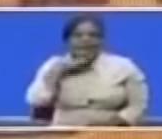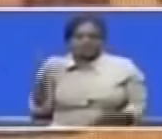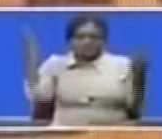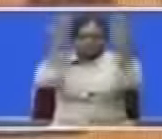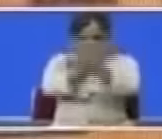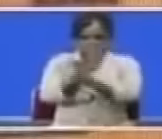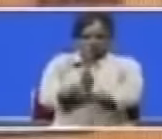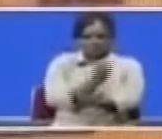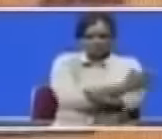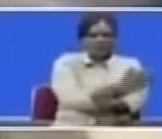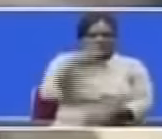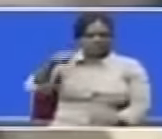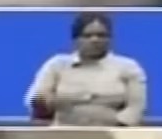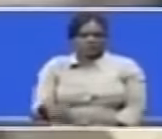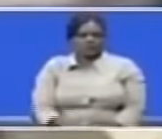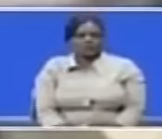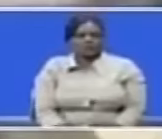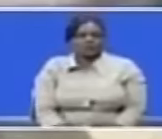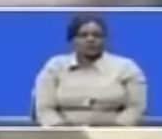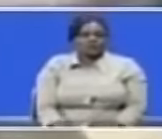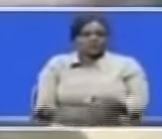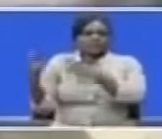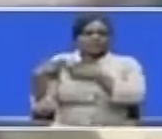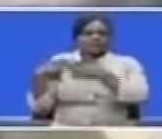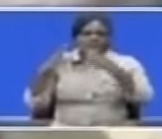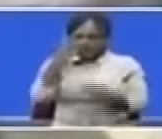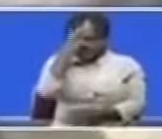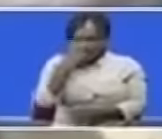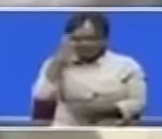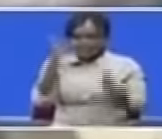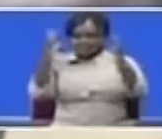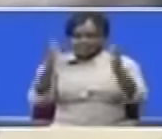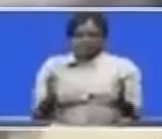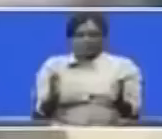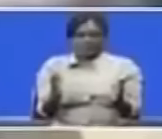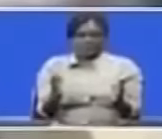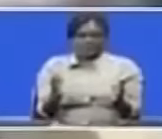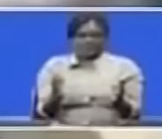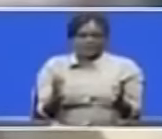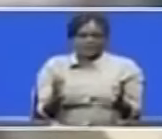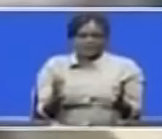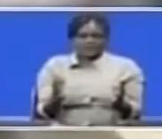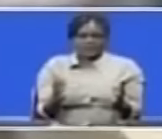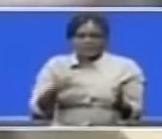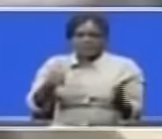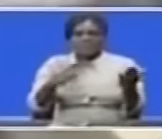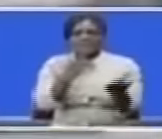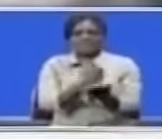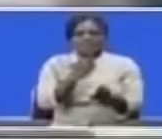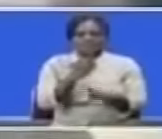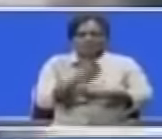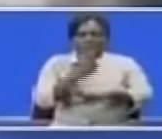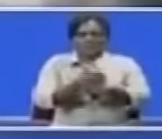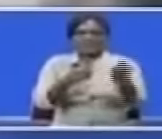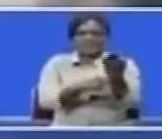leo. Usika kuu ambaye anaitwa David na Mayengo, kwa jina ya utani anaitwa David Ofula,